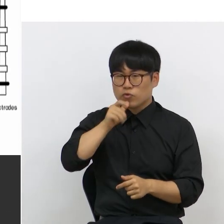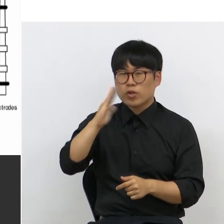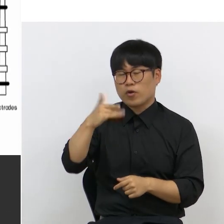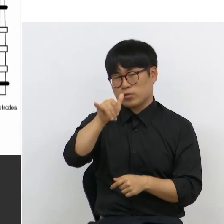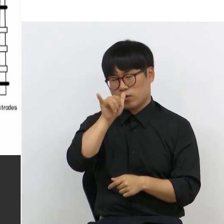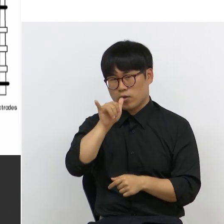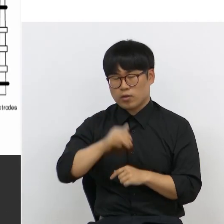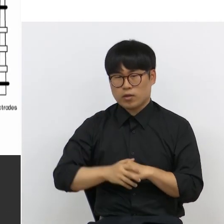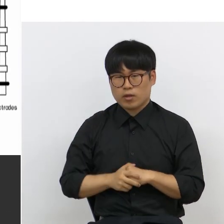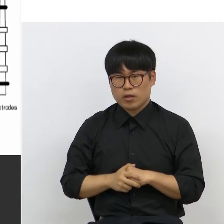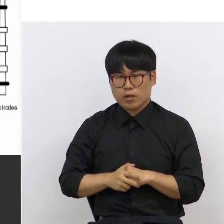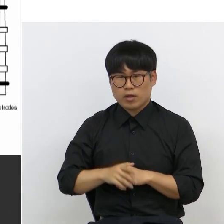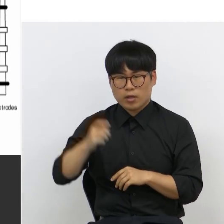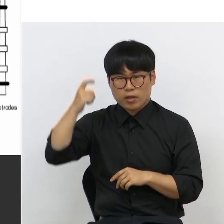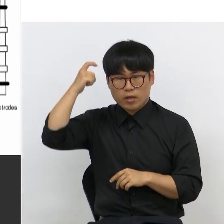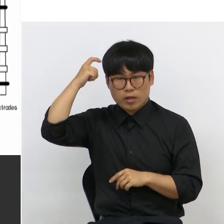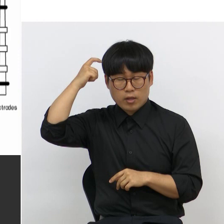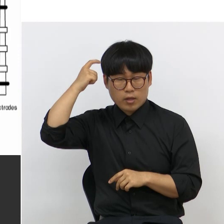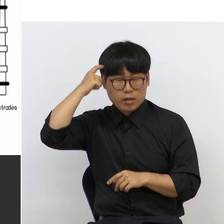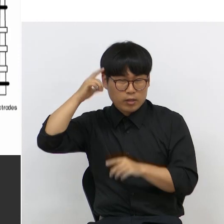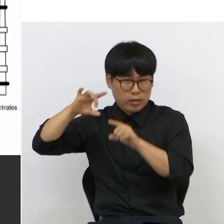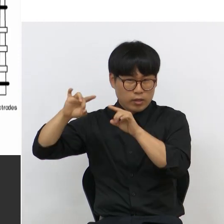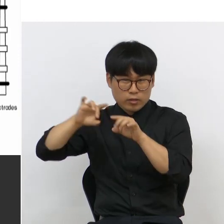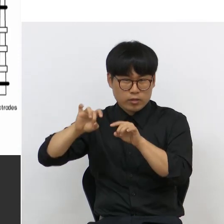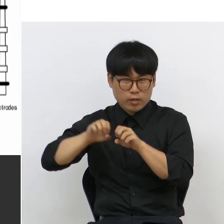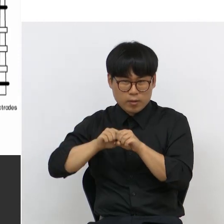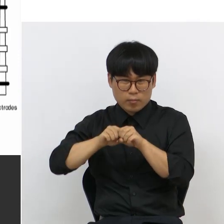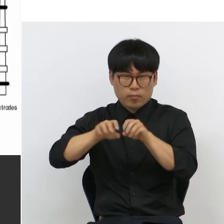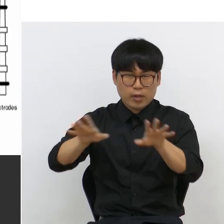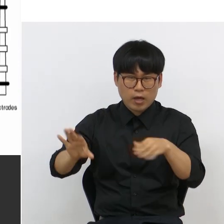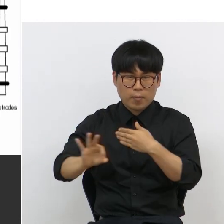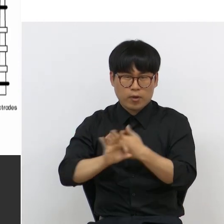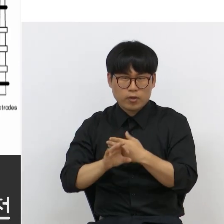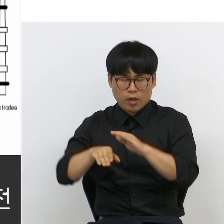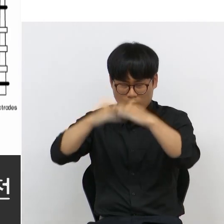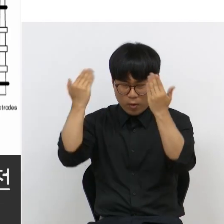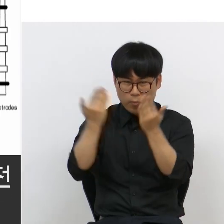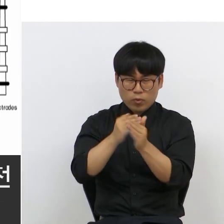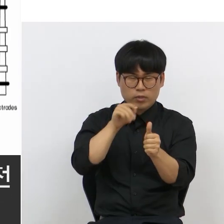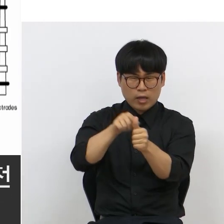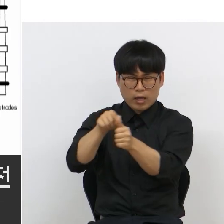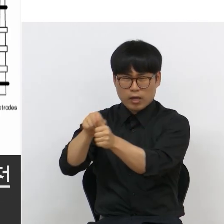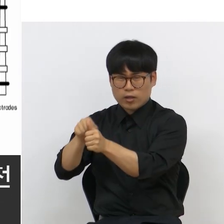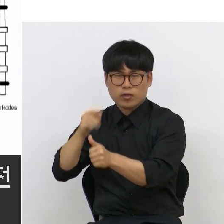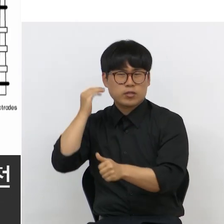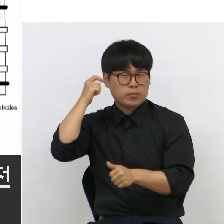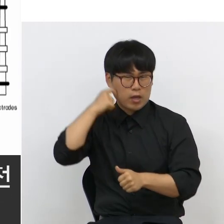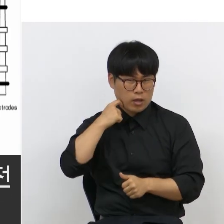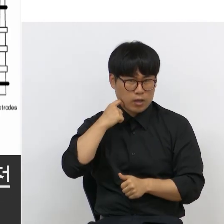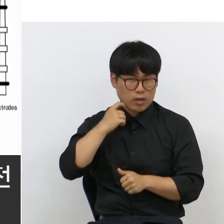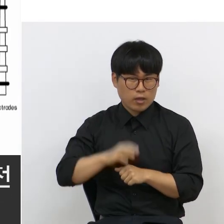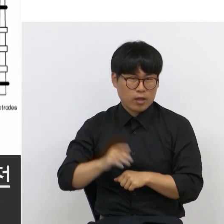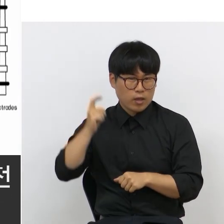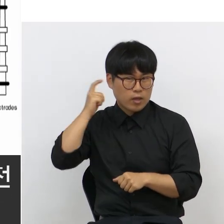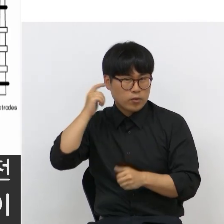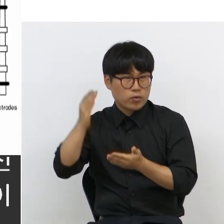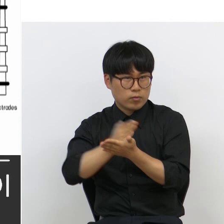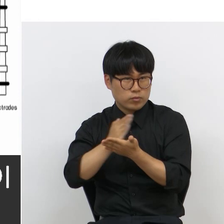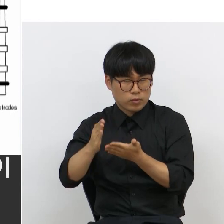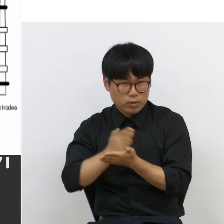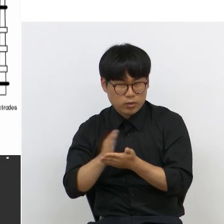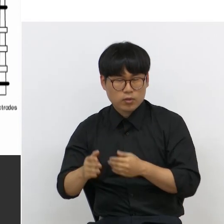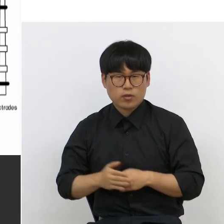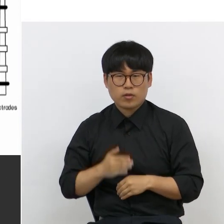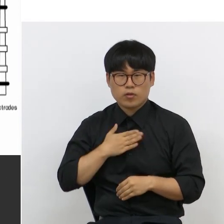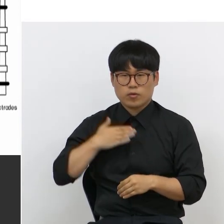때문에 신경 전류를 한꺼번에 흘려주면 모든 신경이 다 서로 간섭을 일으키게 됩니다. 그래서 그런 소리를 분석해서